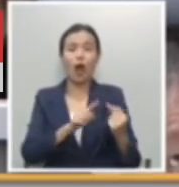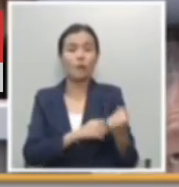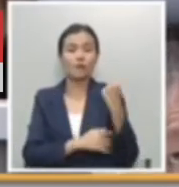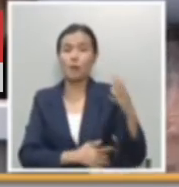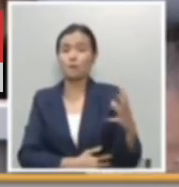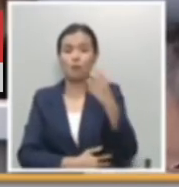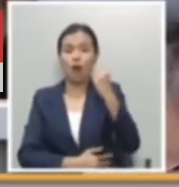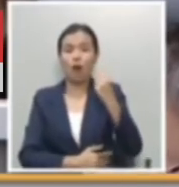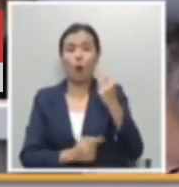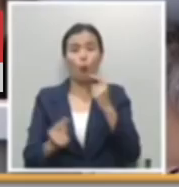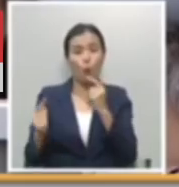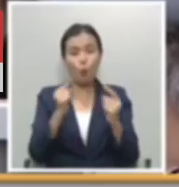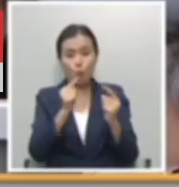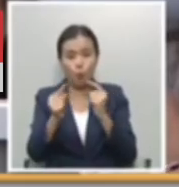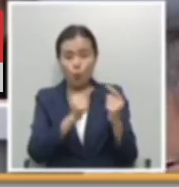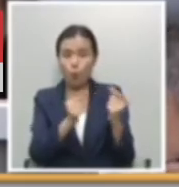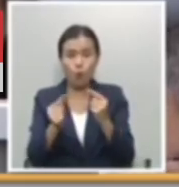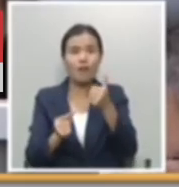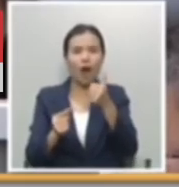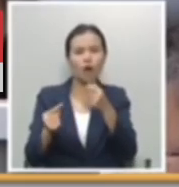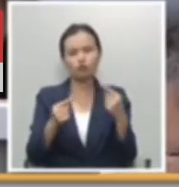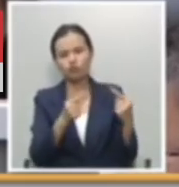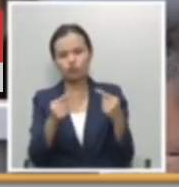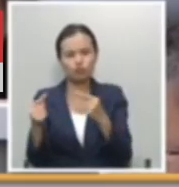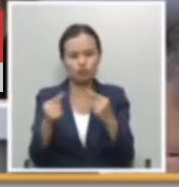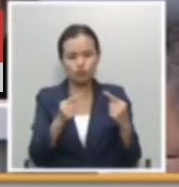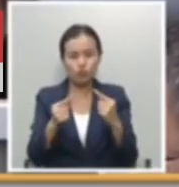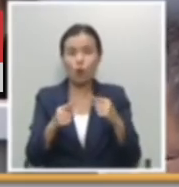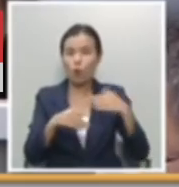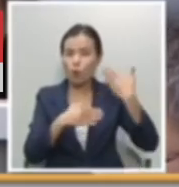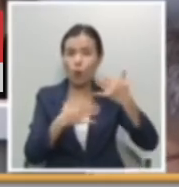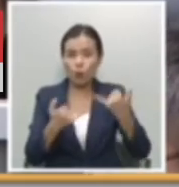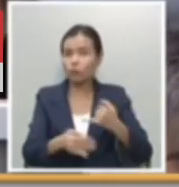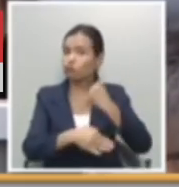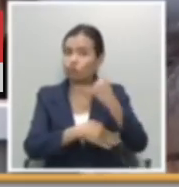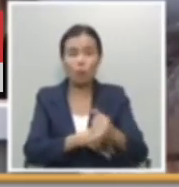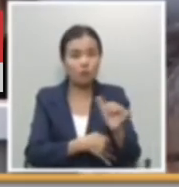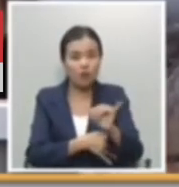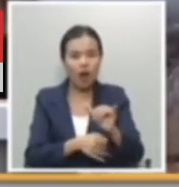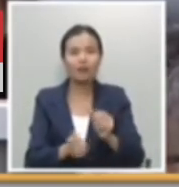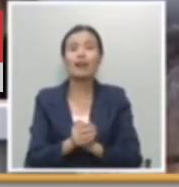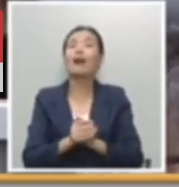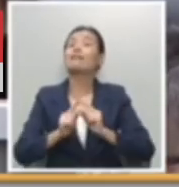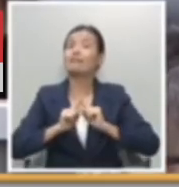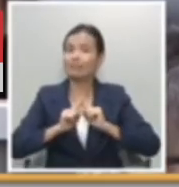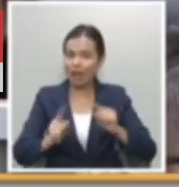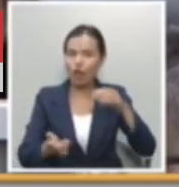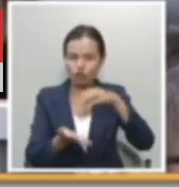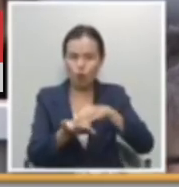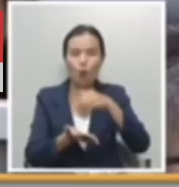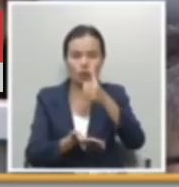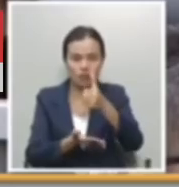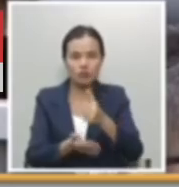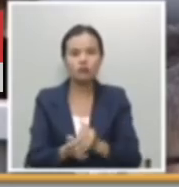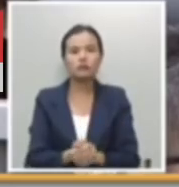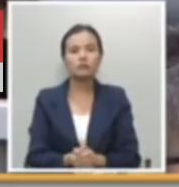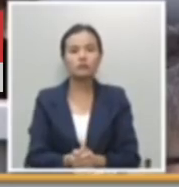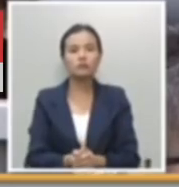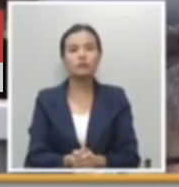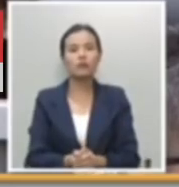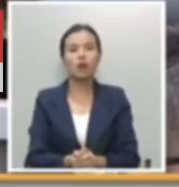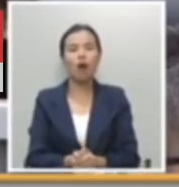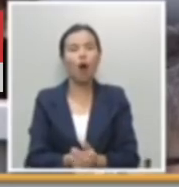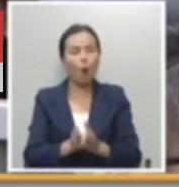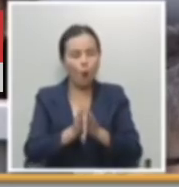การมันต่อรองได้ใช่ไหมยื้อกันมาจนถึงวันนี้ยังไม่จบเลยแต่เดชะบุญนะครับพระสยามเทวาธิราชยังศักดิ์